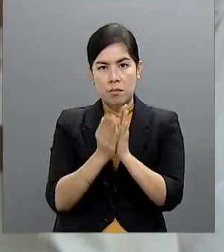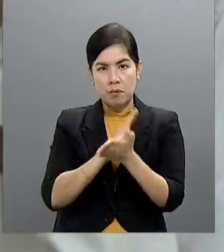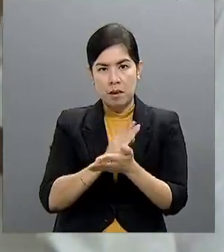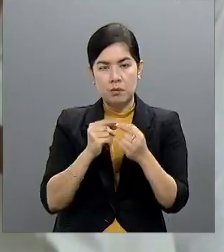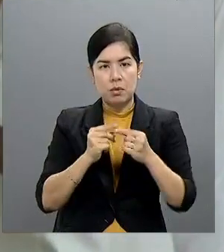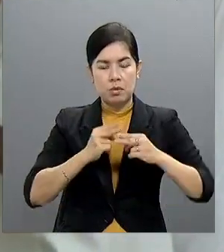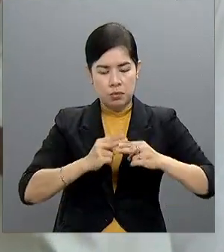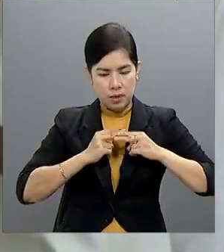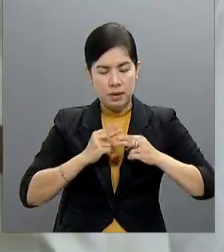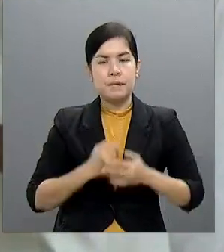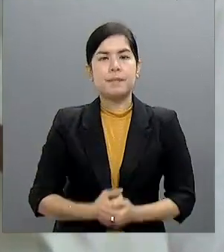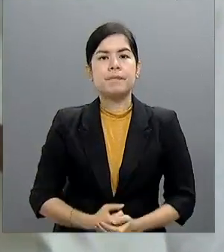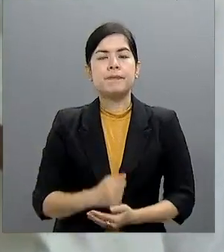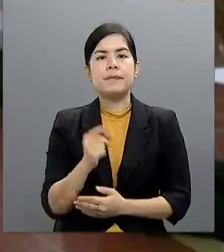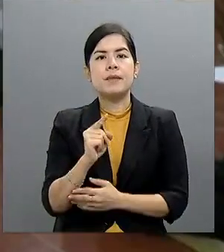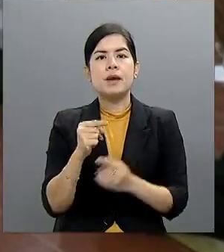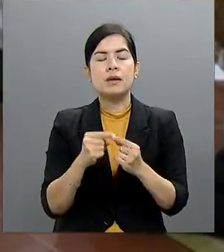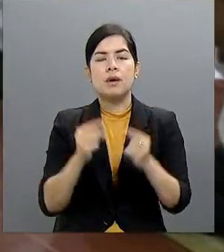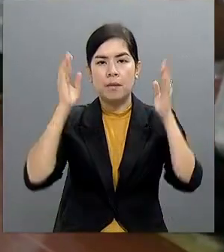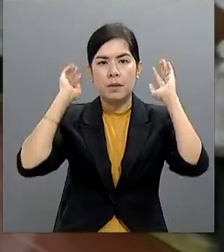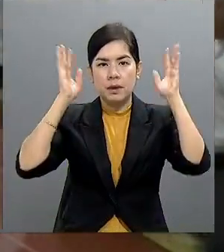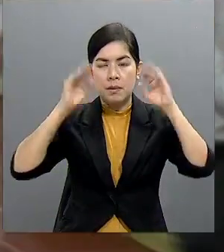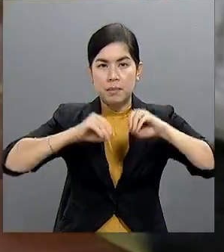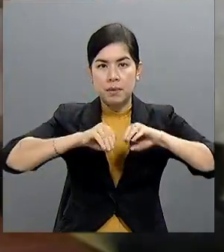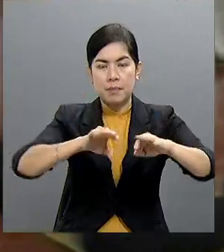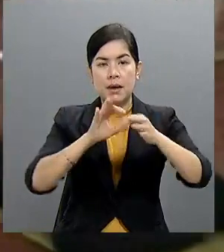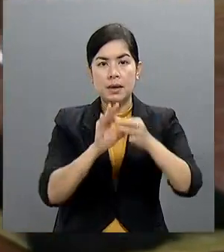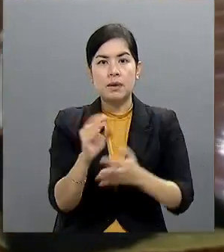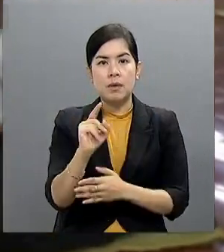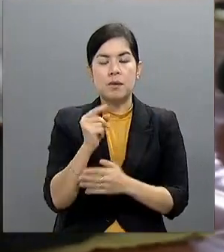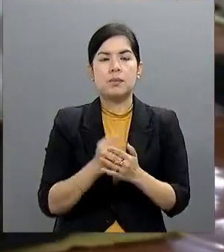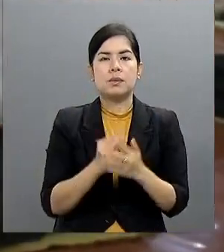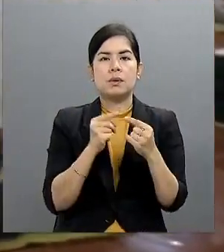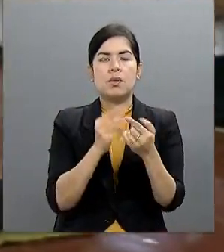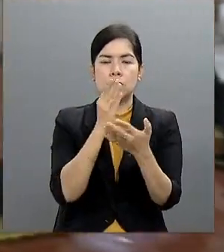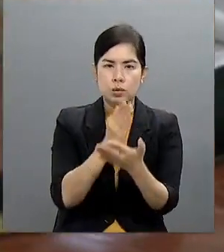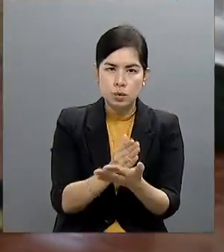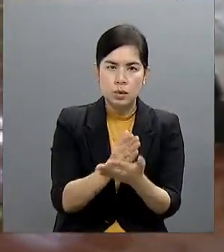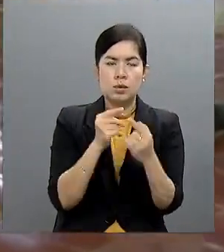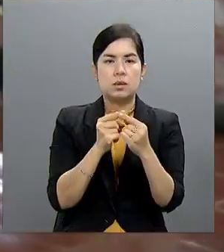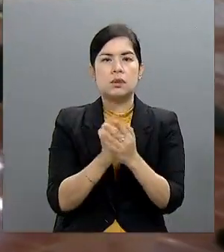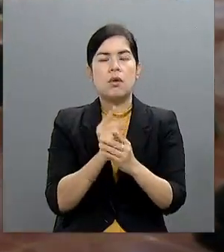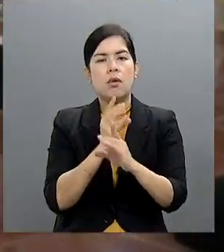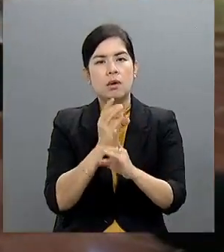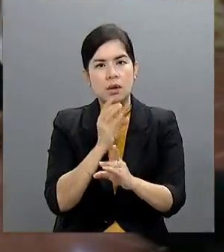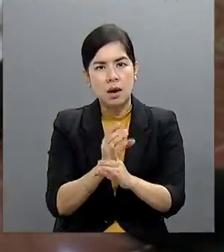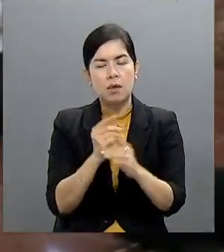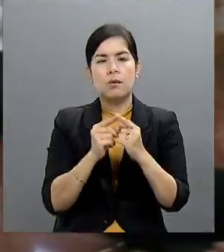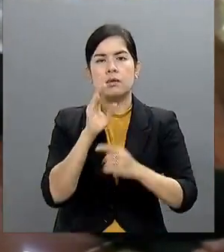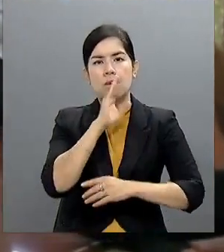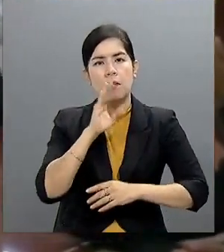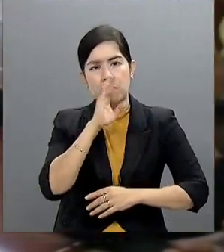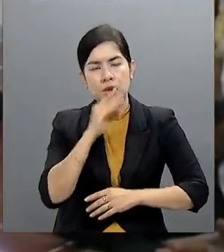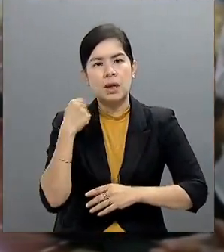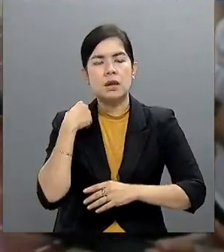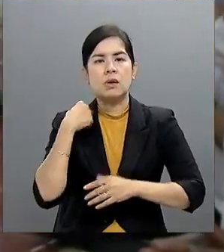ก็ถือโอกาสนี้รณรงค์การละเลิกอบายมุขต่างๆเช่นงดเว้นสุรางดฆ่าสัตว์เพื่อเป็นการ